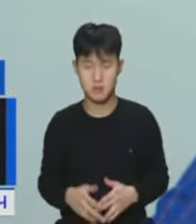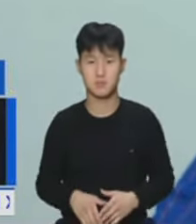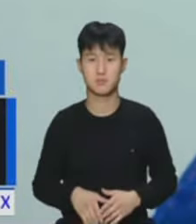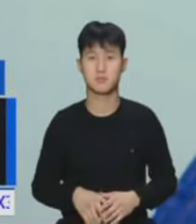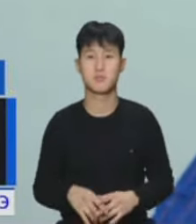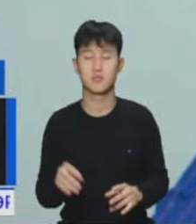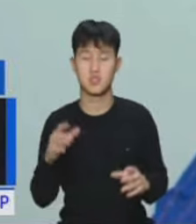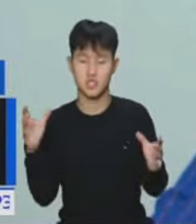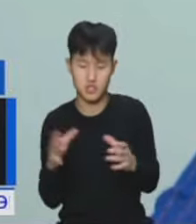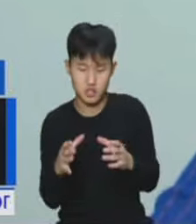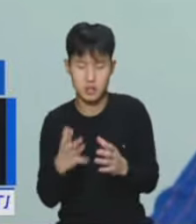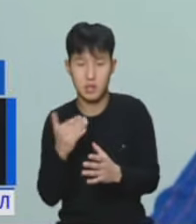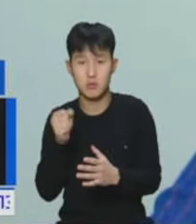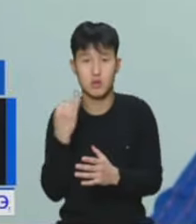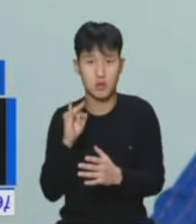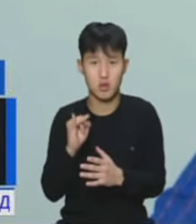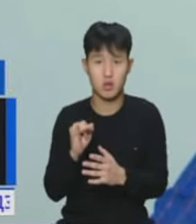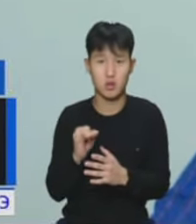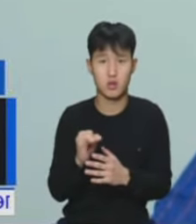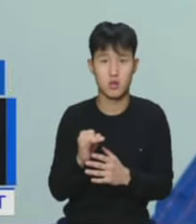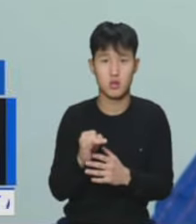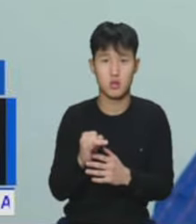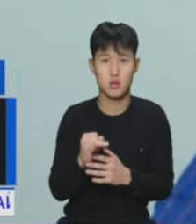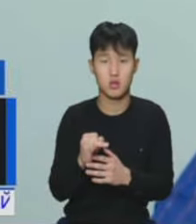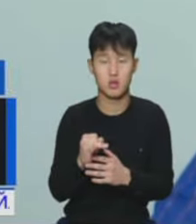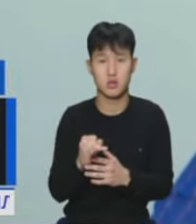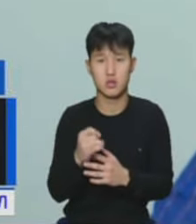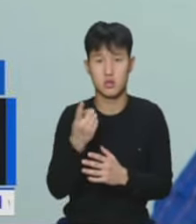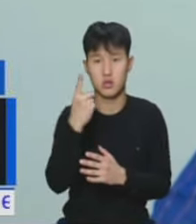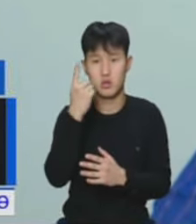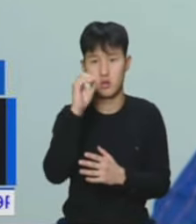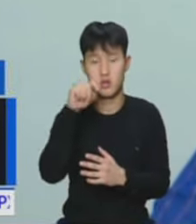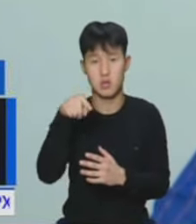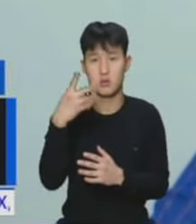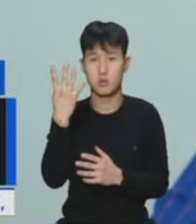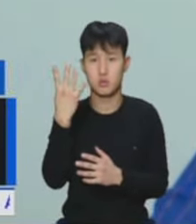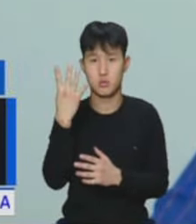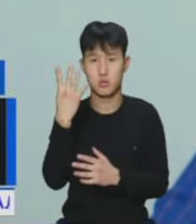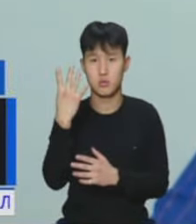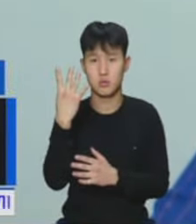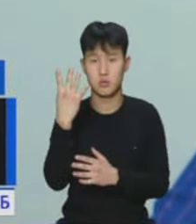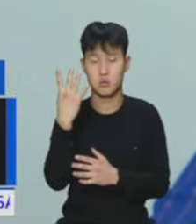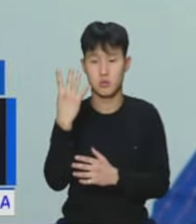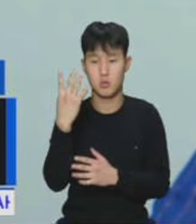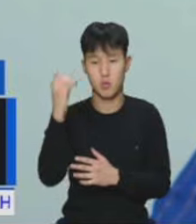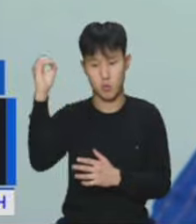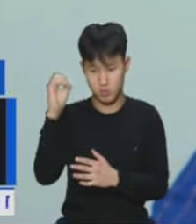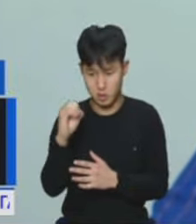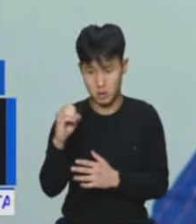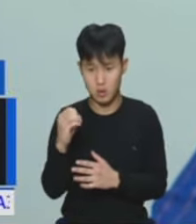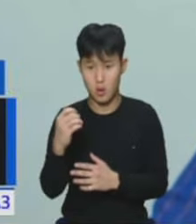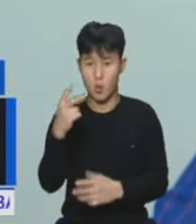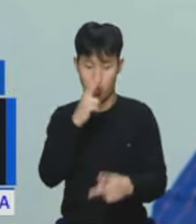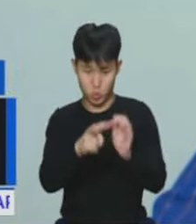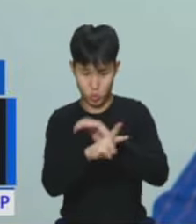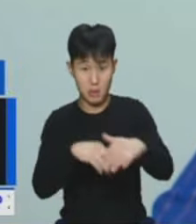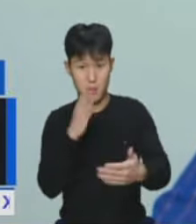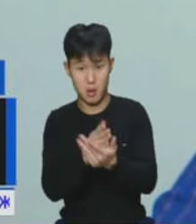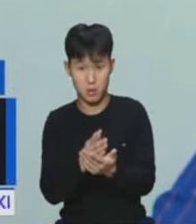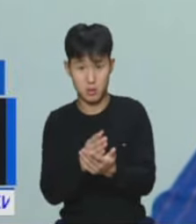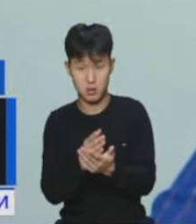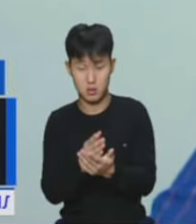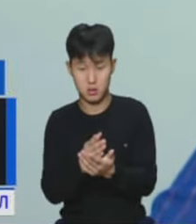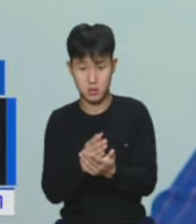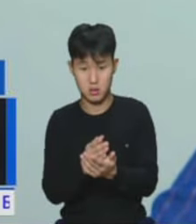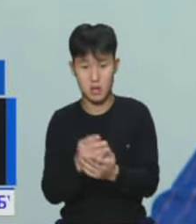буюу нийт таван толгойн ордыг чинь 0.4% дээр хулгай жижигдэхгүй хулгай байвал тэрийг гаргаж ирэх хэрэгтэй. Хариуцлага тооцох хэрэгтэй. А